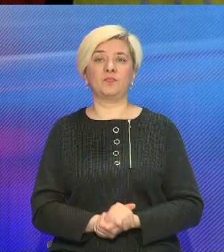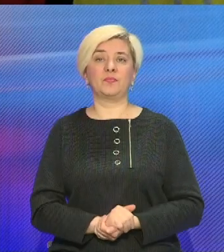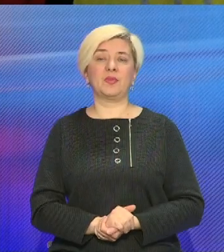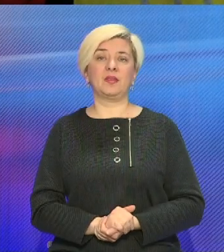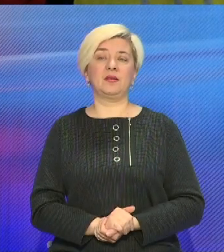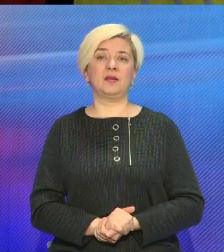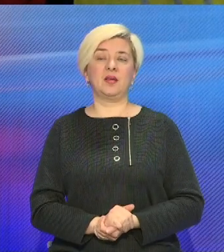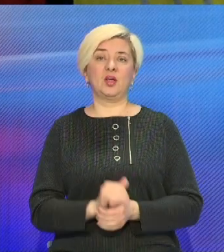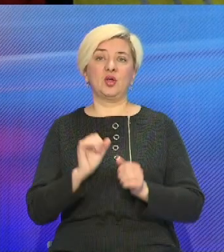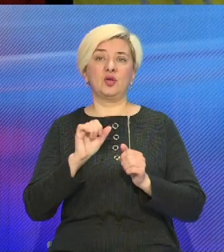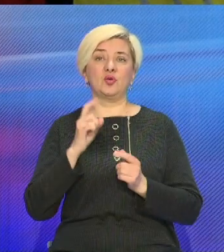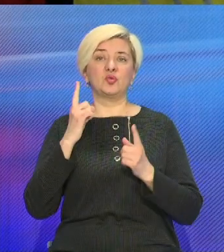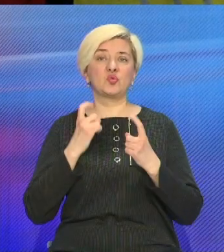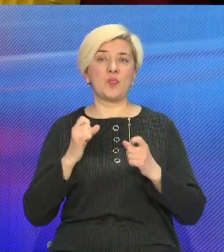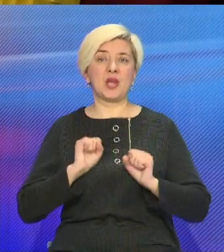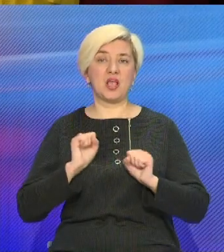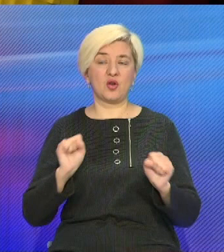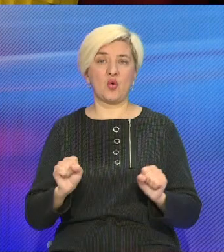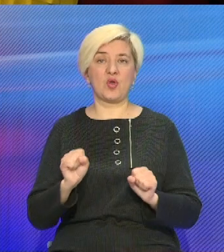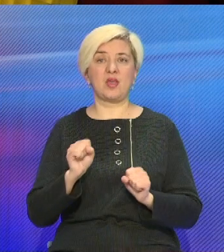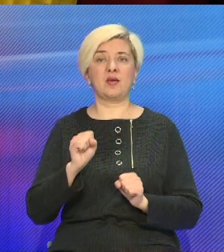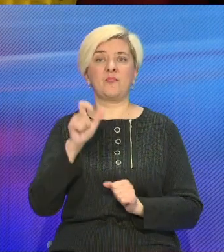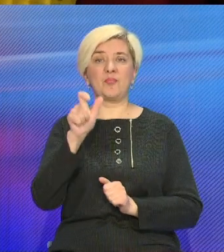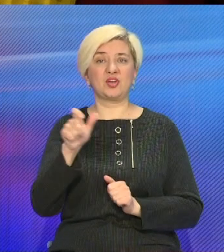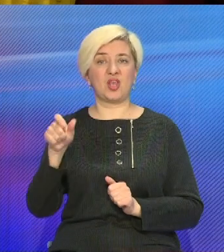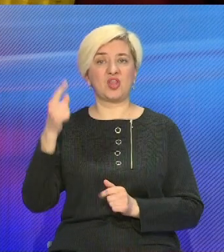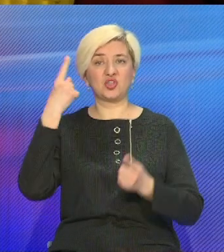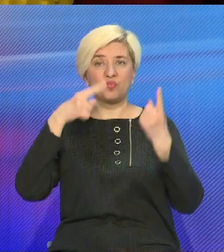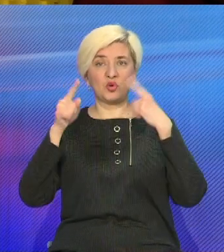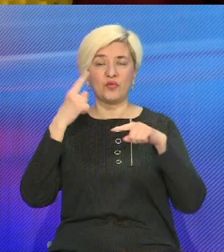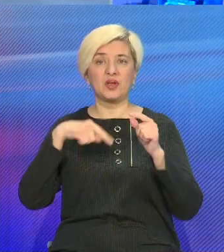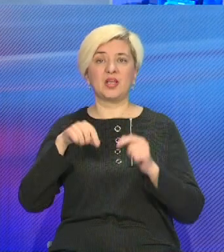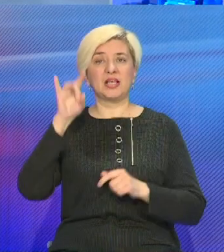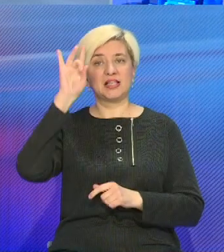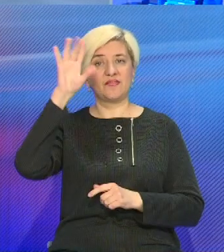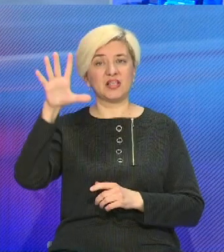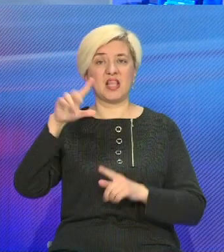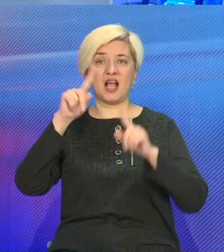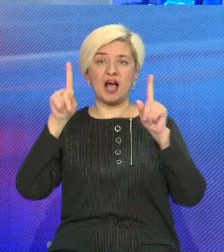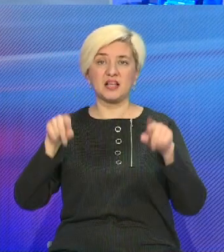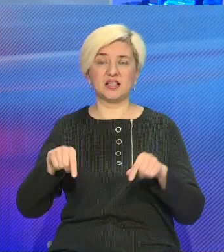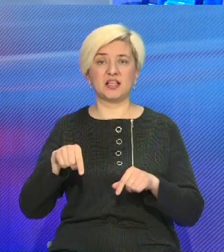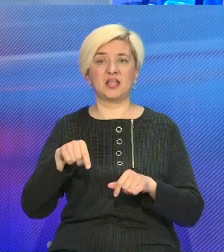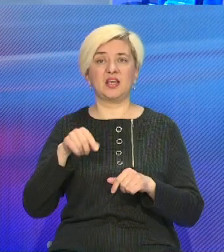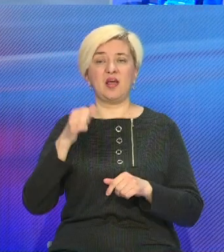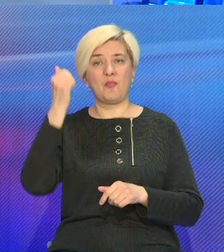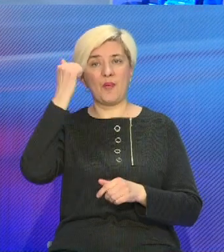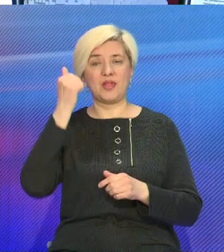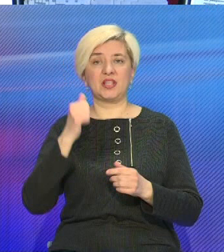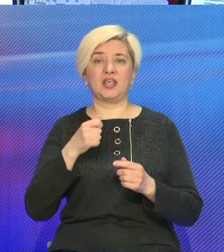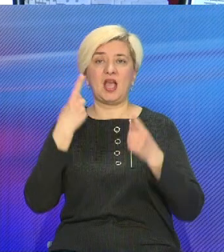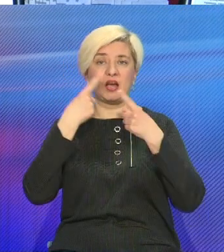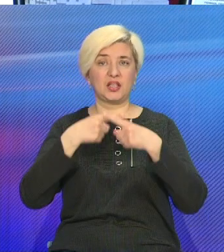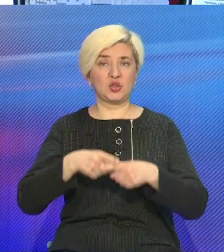Супергерои, известные персонажи популярных мультфильмов «Полный рост», известные мировые скульптуры и картины, чудеса света и памятники архитектуры,